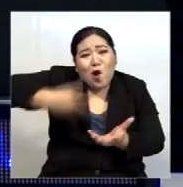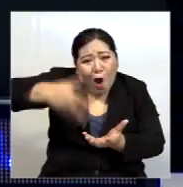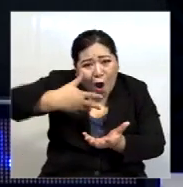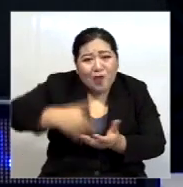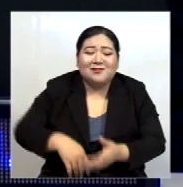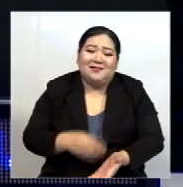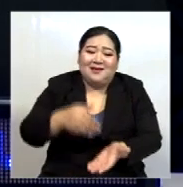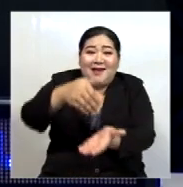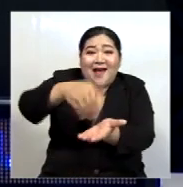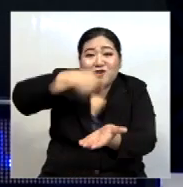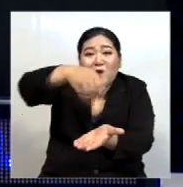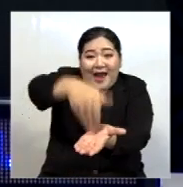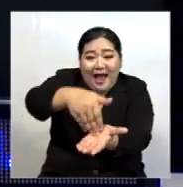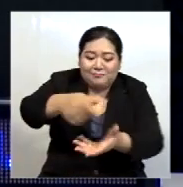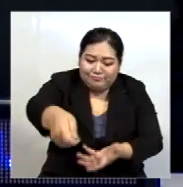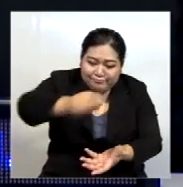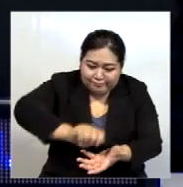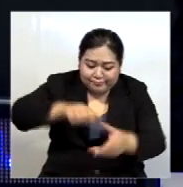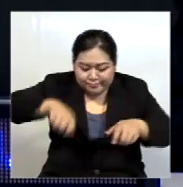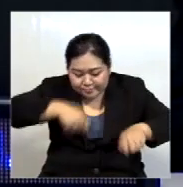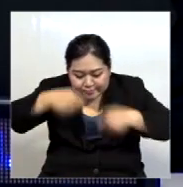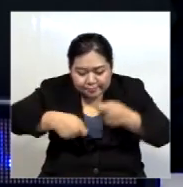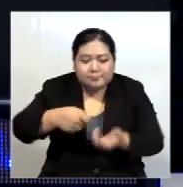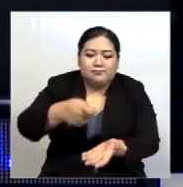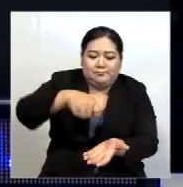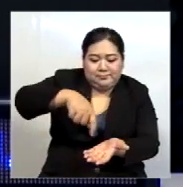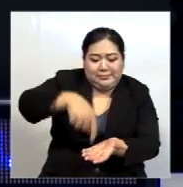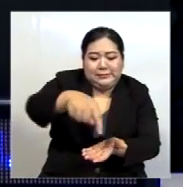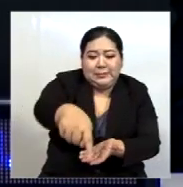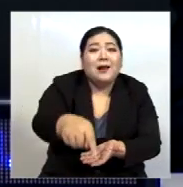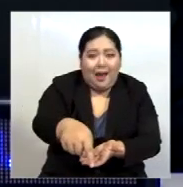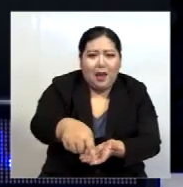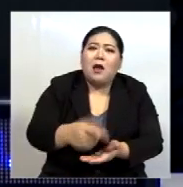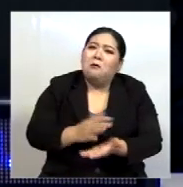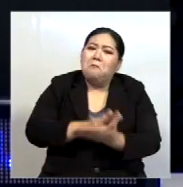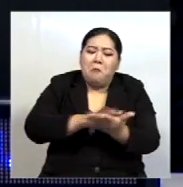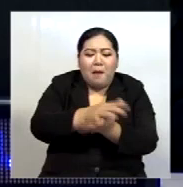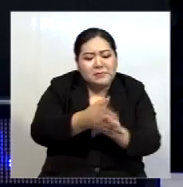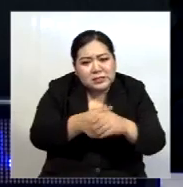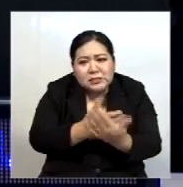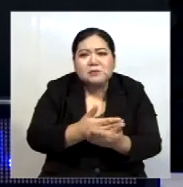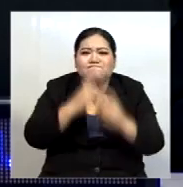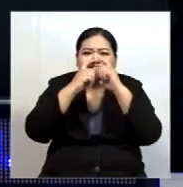น้ากากอนามัยหลีกเลี่ยงชุมชนนะครับอันนี้เป็นบทเรียนที่สำคัญ